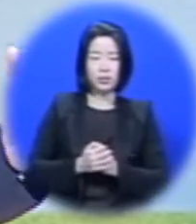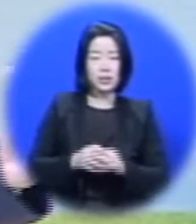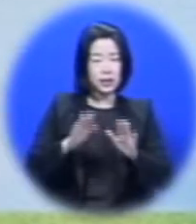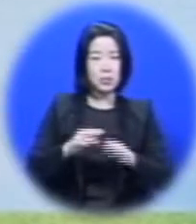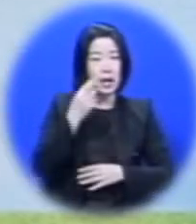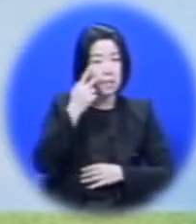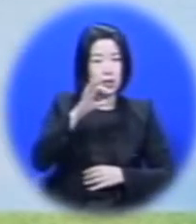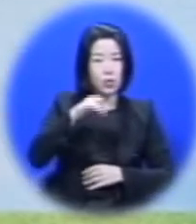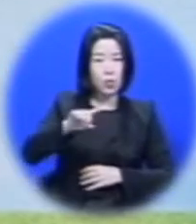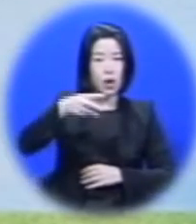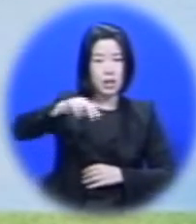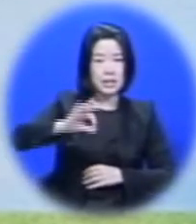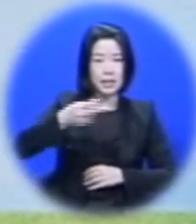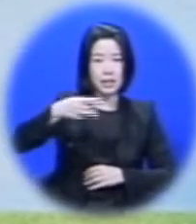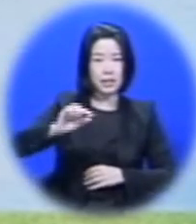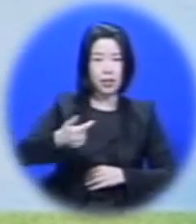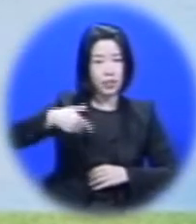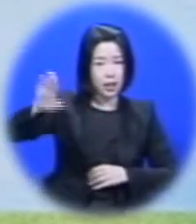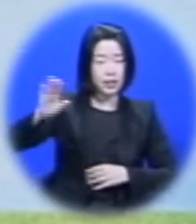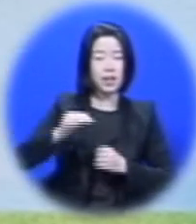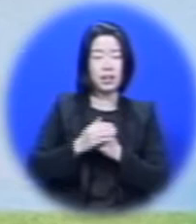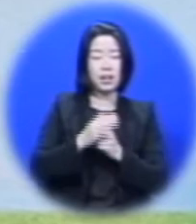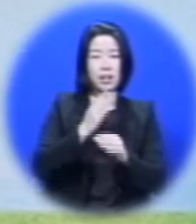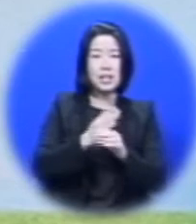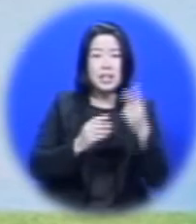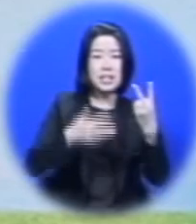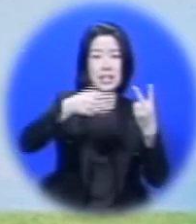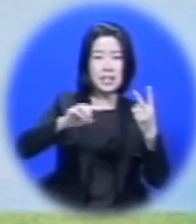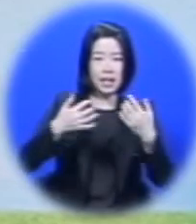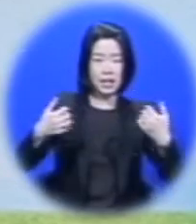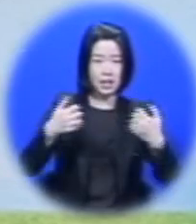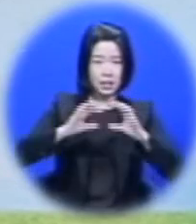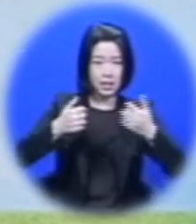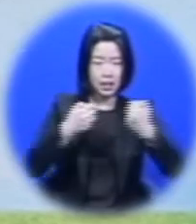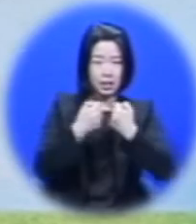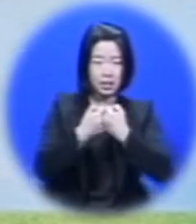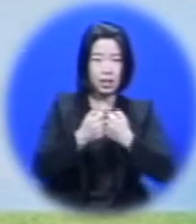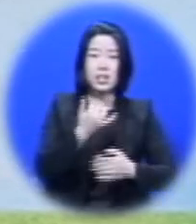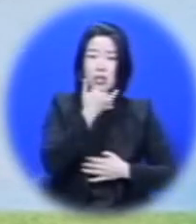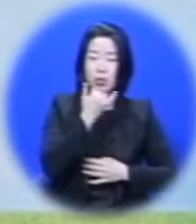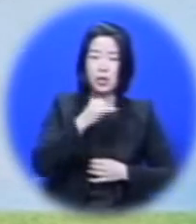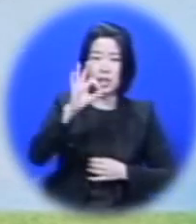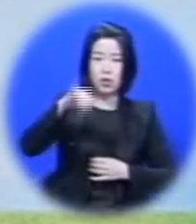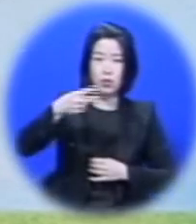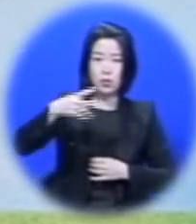이번에 미국 워싱턴에 갔다가 2차 대전 중에 독일이 유대인들을